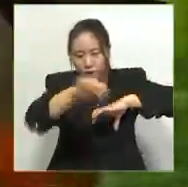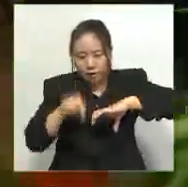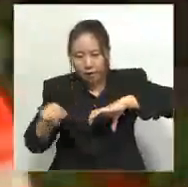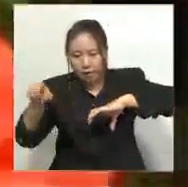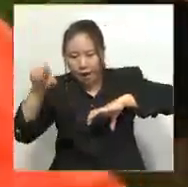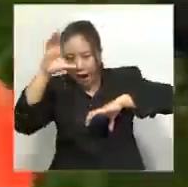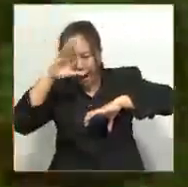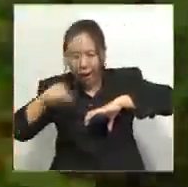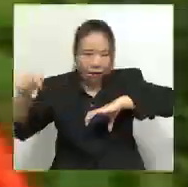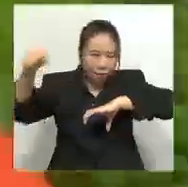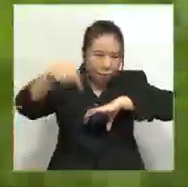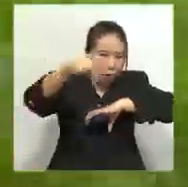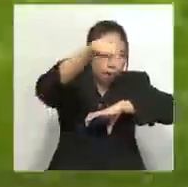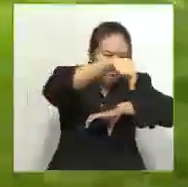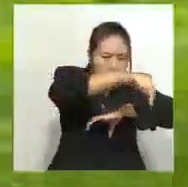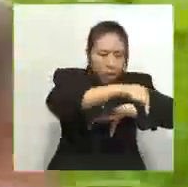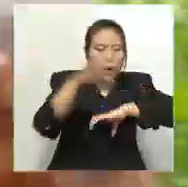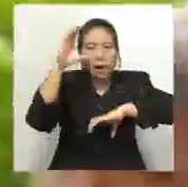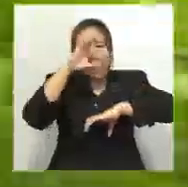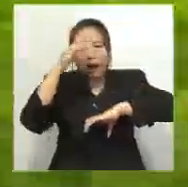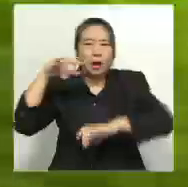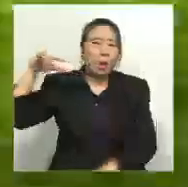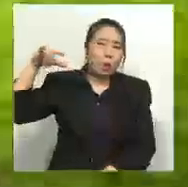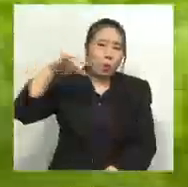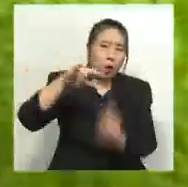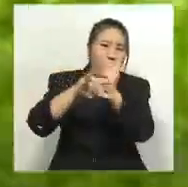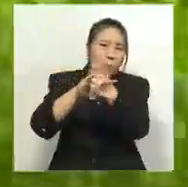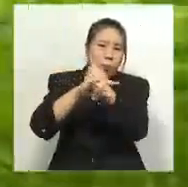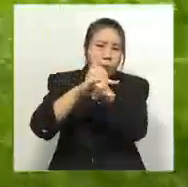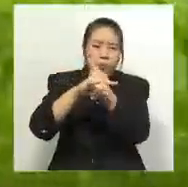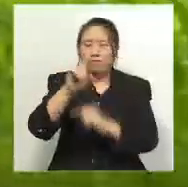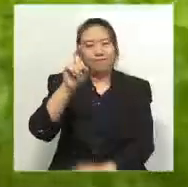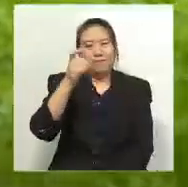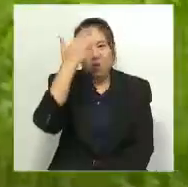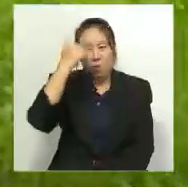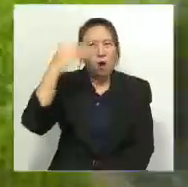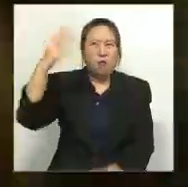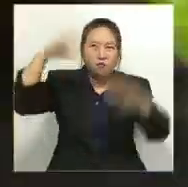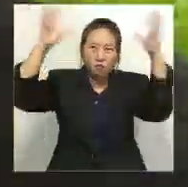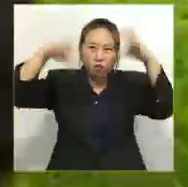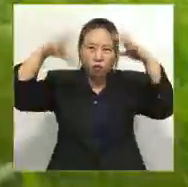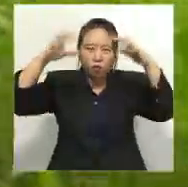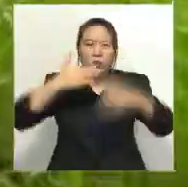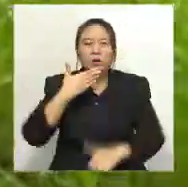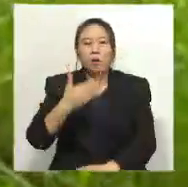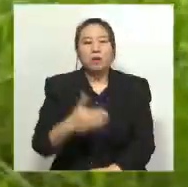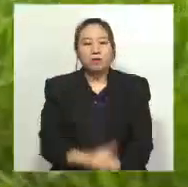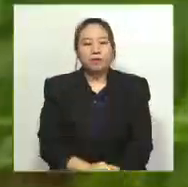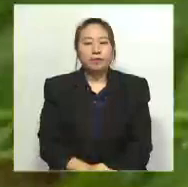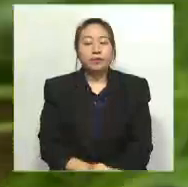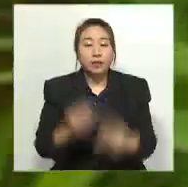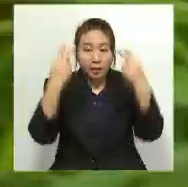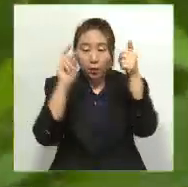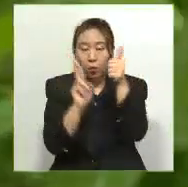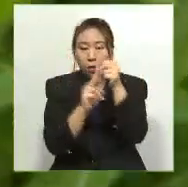ามารถใช้เฮลิคอปเตอร์นะครับสำรวจได้เพราะสภาพอากาศปิดและมีฝนตกไม่หยุดครับโดยพลตำรวจวิรชัยระบุว่าพลเอกประวิตรวงษ์สุ